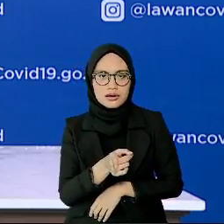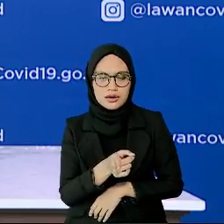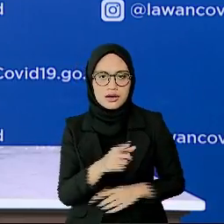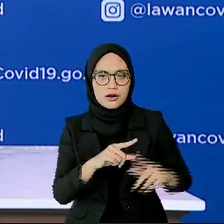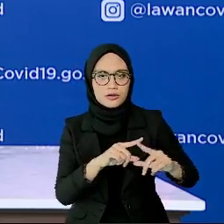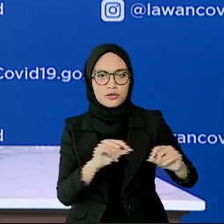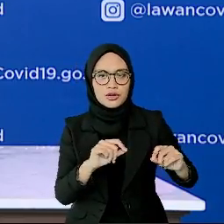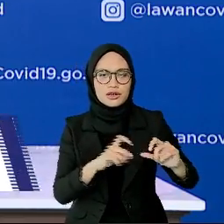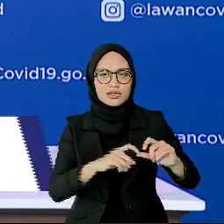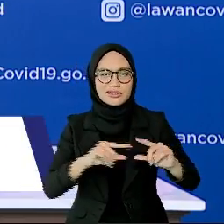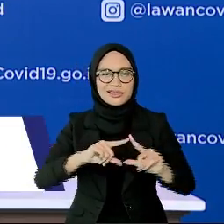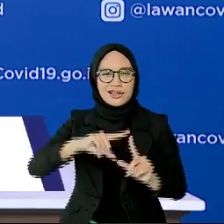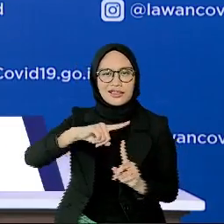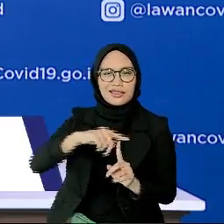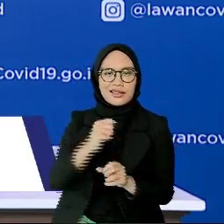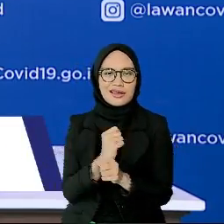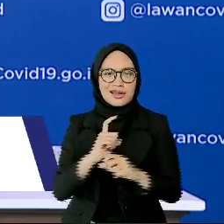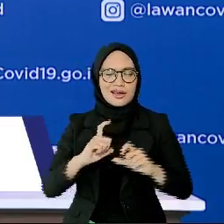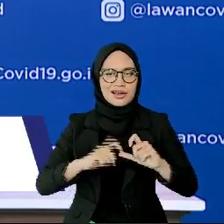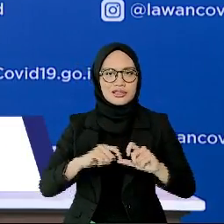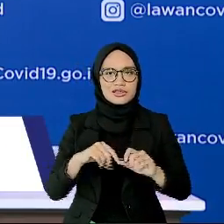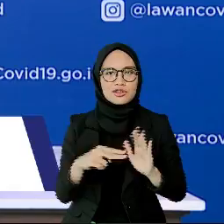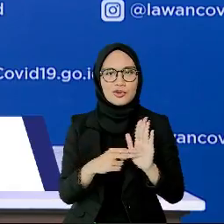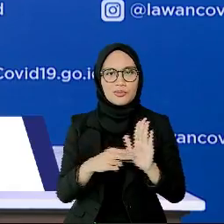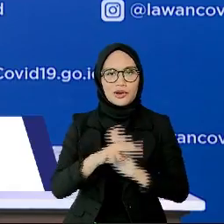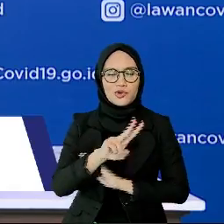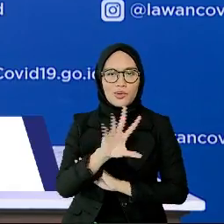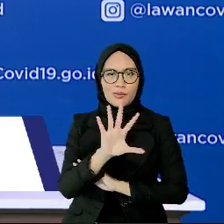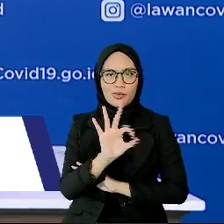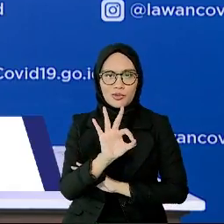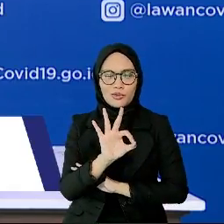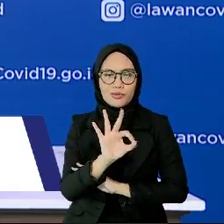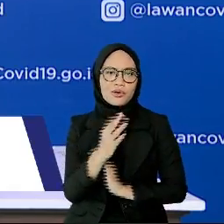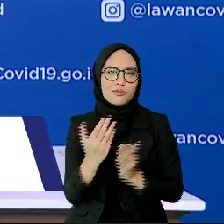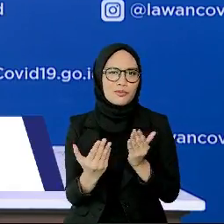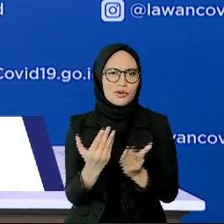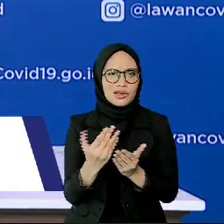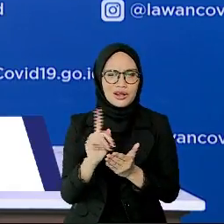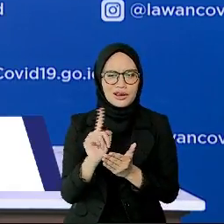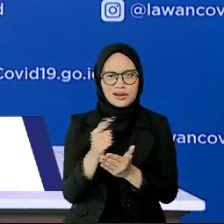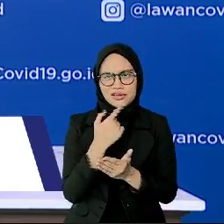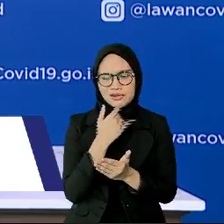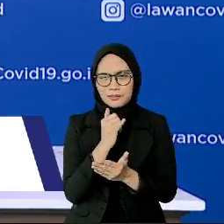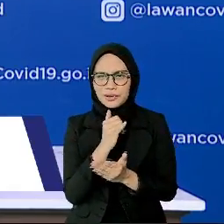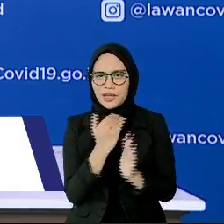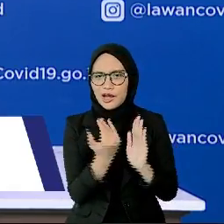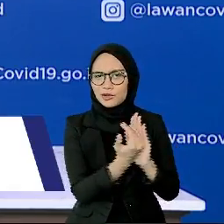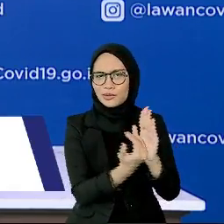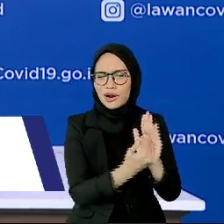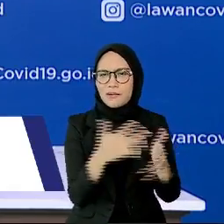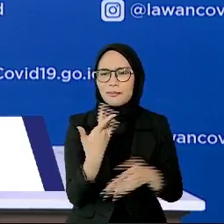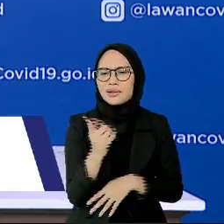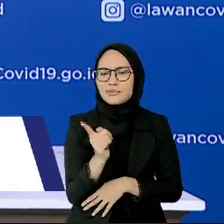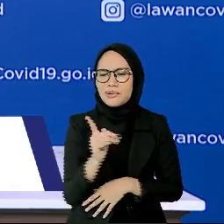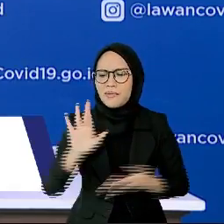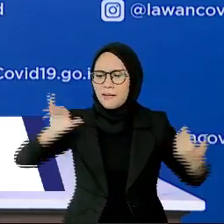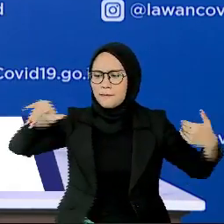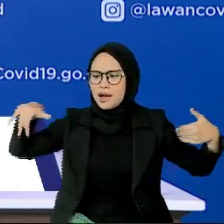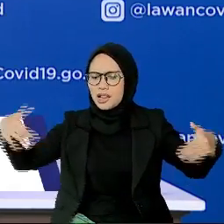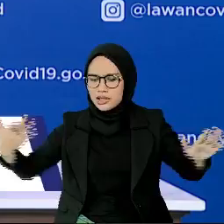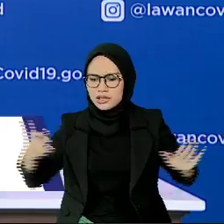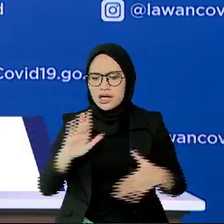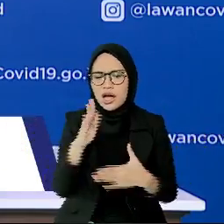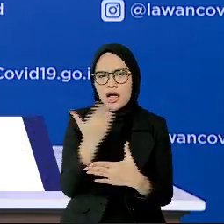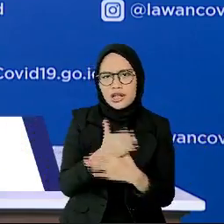baru dikeluarkan. Bolehkah diberikan penjelasan pertimbangannya mengapa hanya Bali dan Kepulauan Riau yang dibuka untuk 19